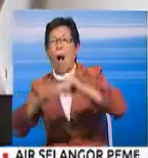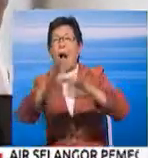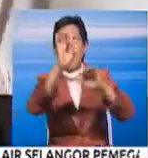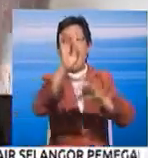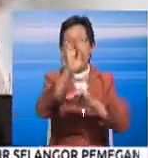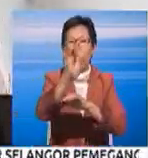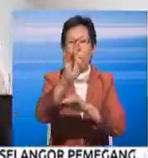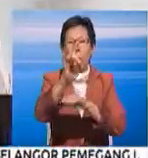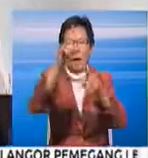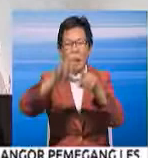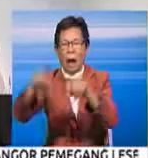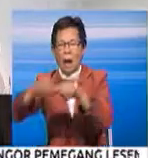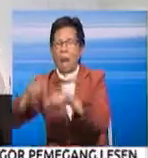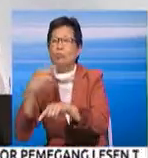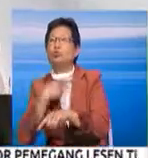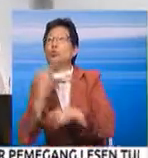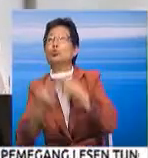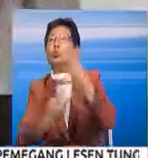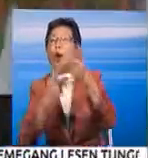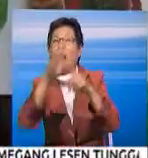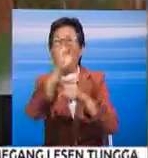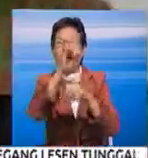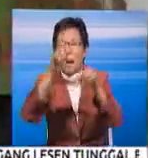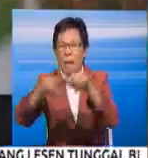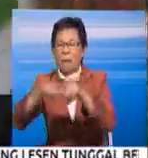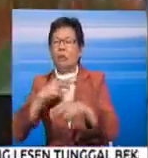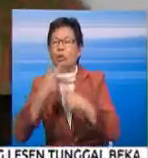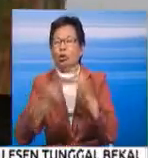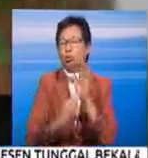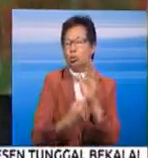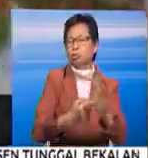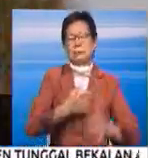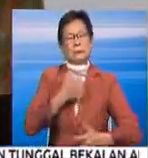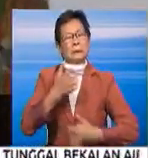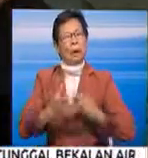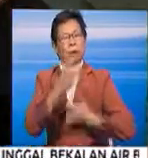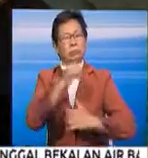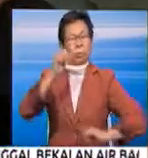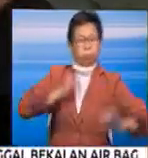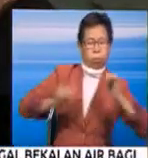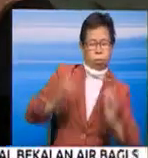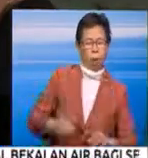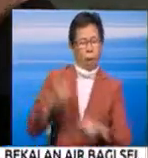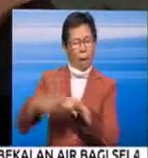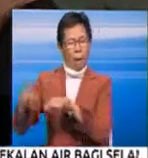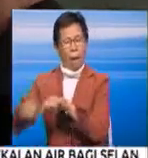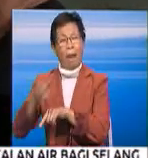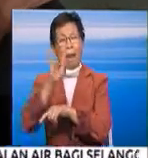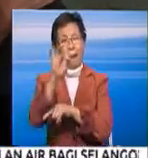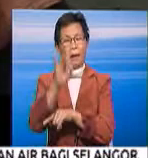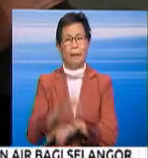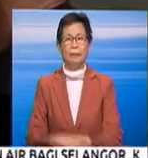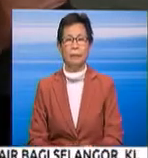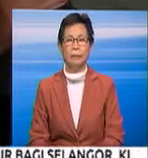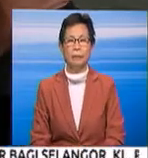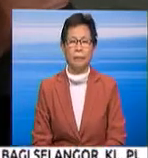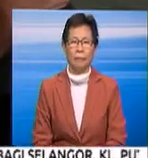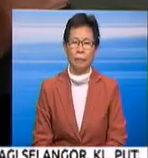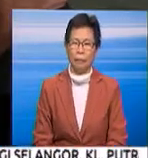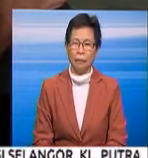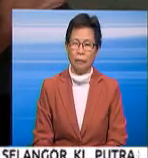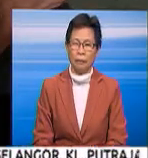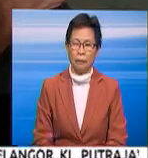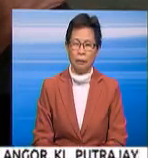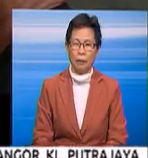8 variasi suara dan intonasi bagi menggambarkan emosi serta watak. Kepada aku dah selesai pertama mengajar mana. Kalau tidak hari